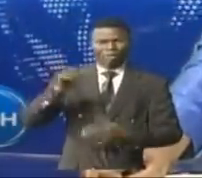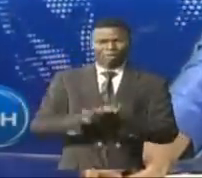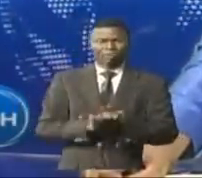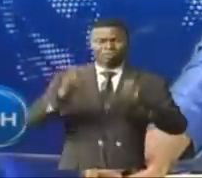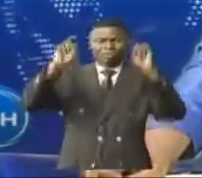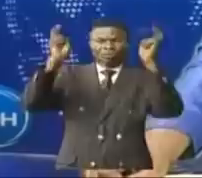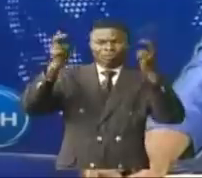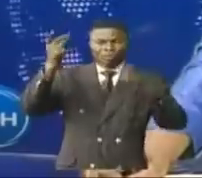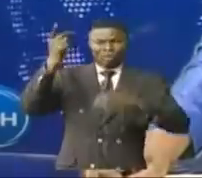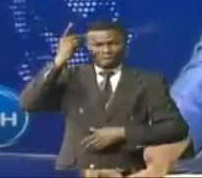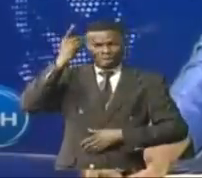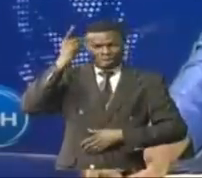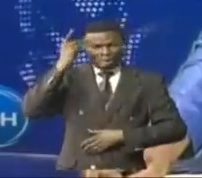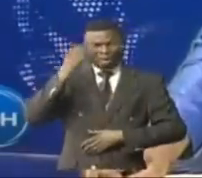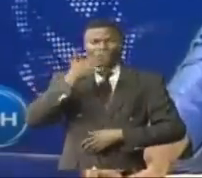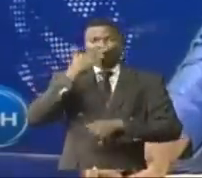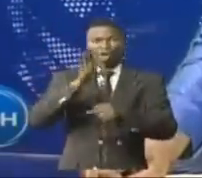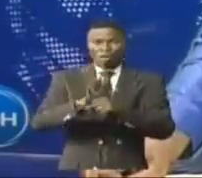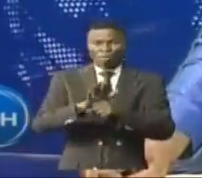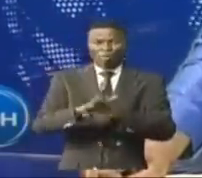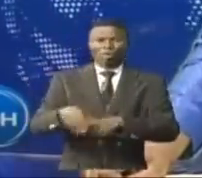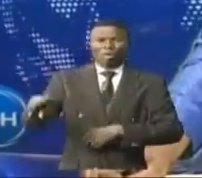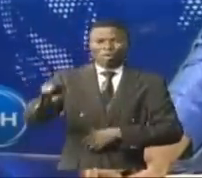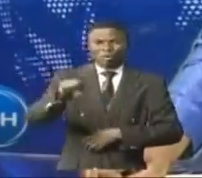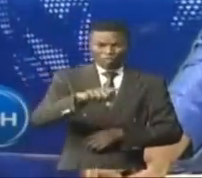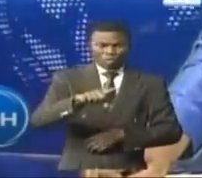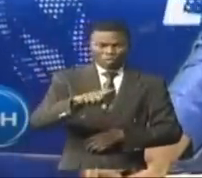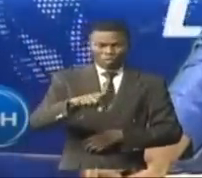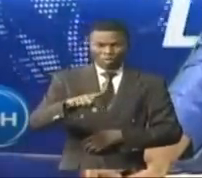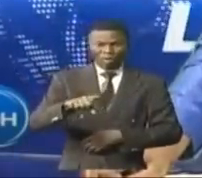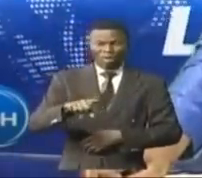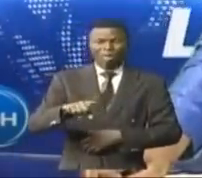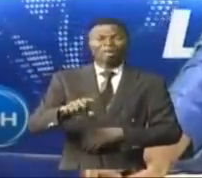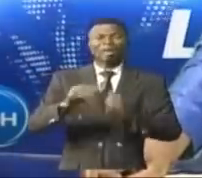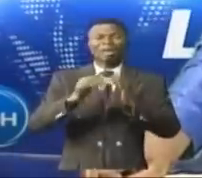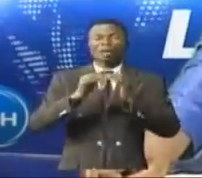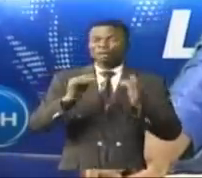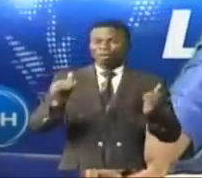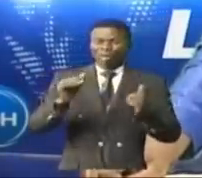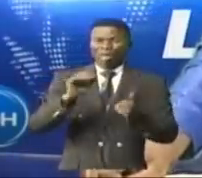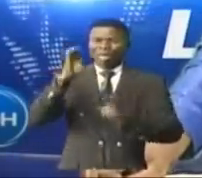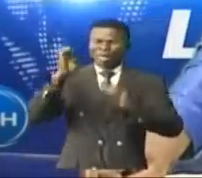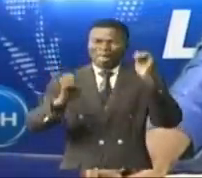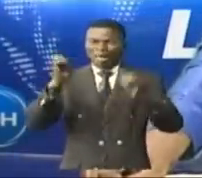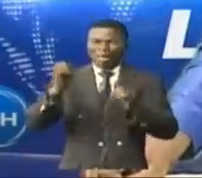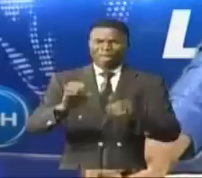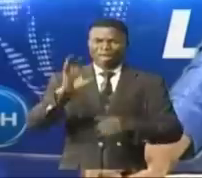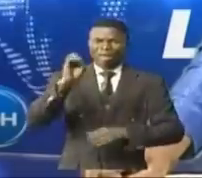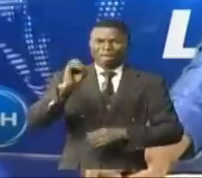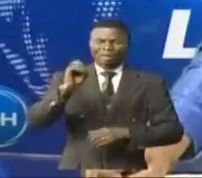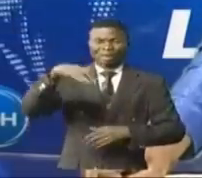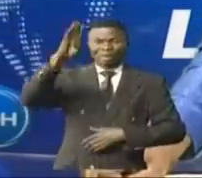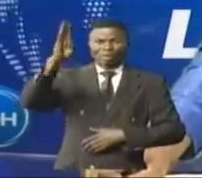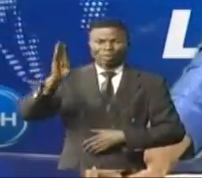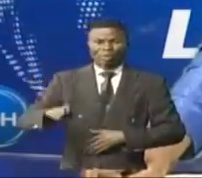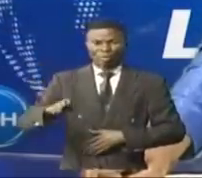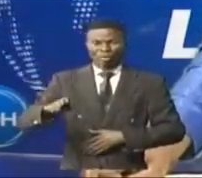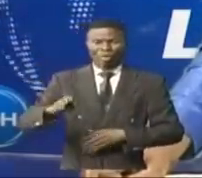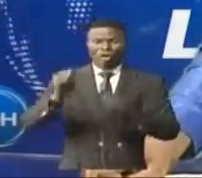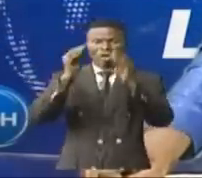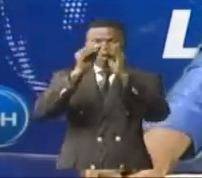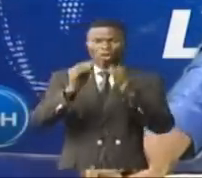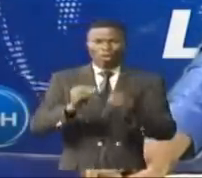ville prévient en outre qu'est passible d'une amende équivalent à 50% du montant